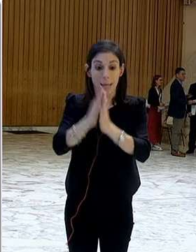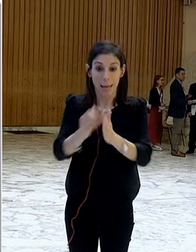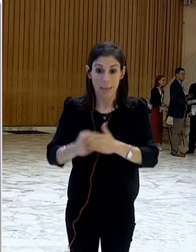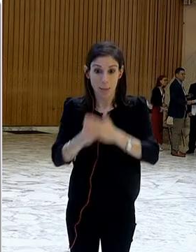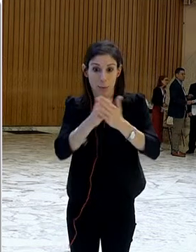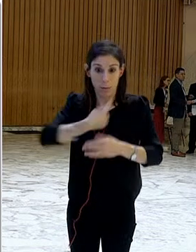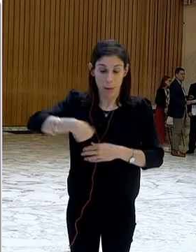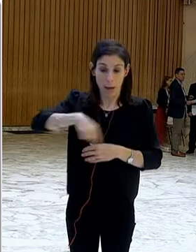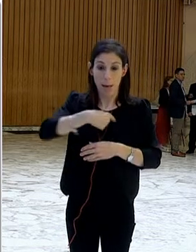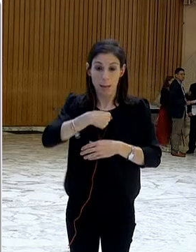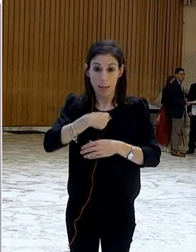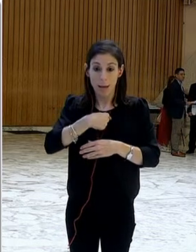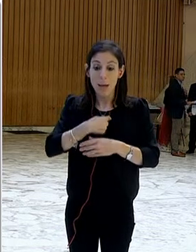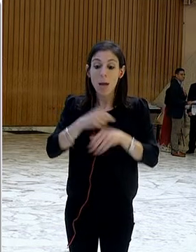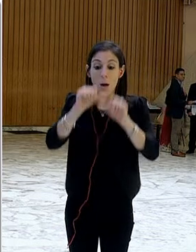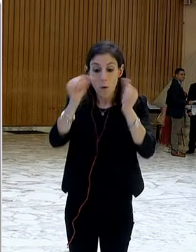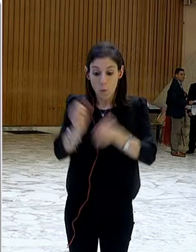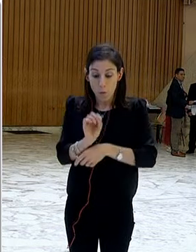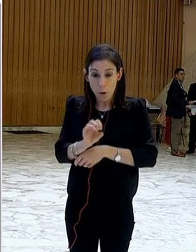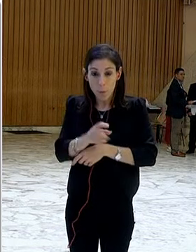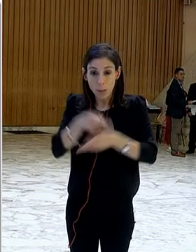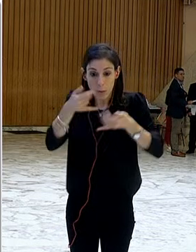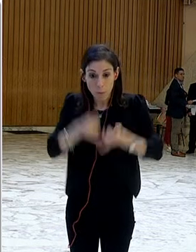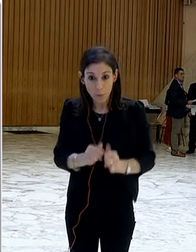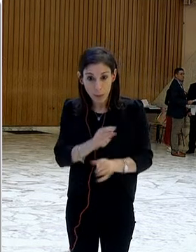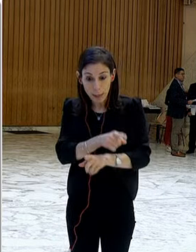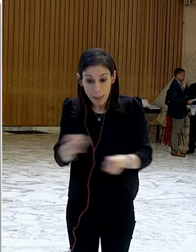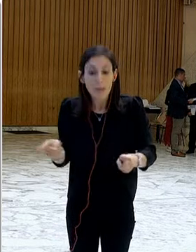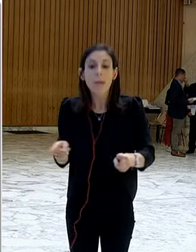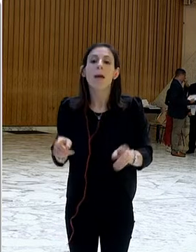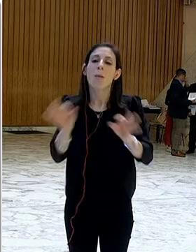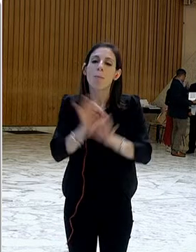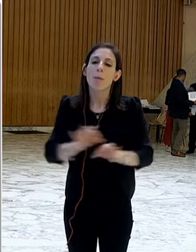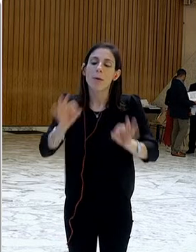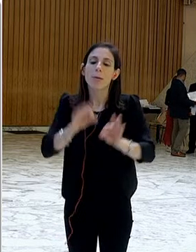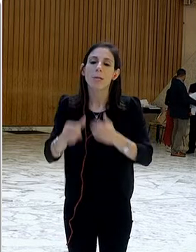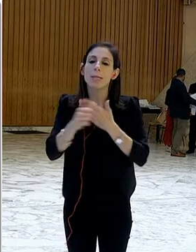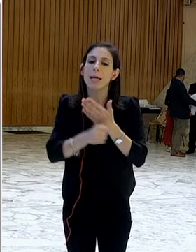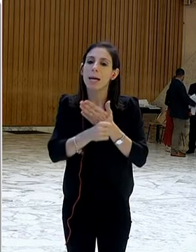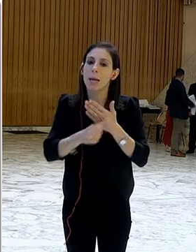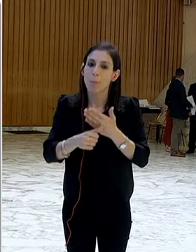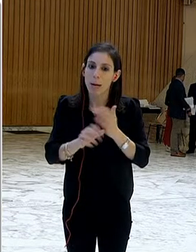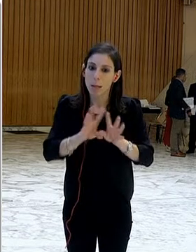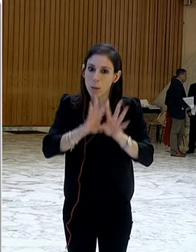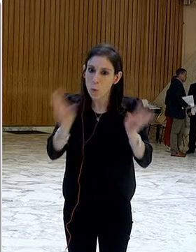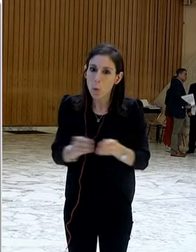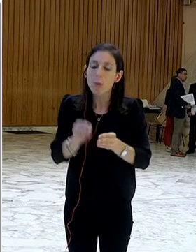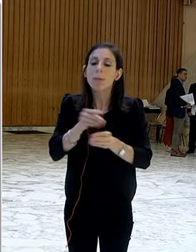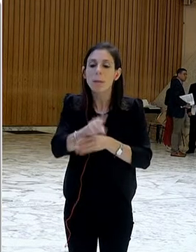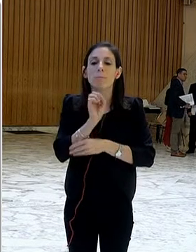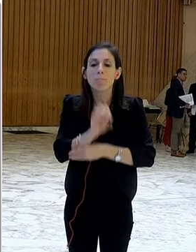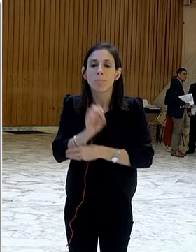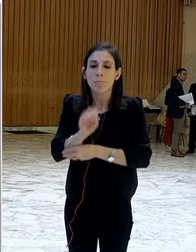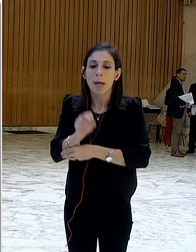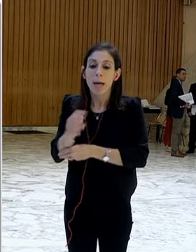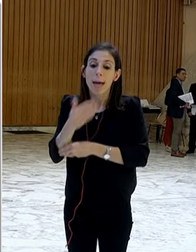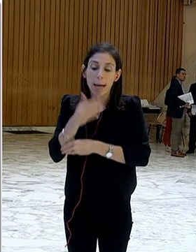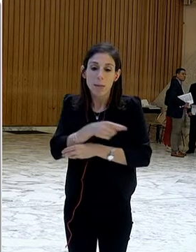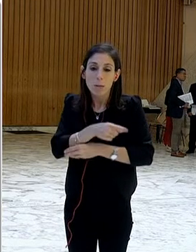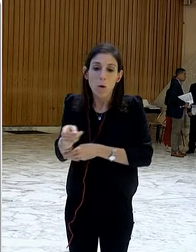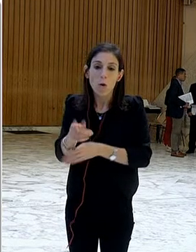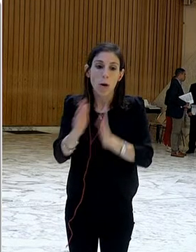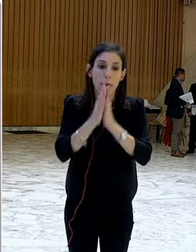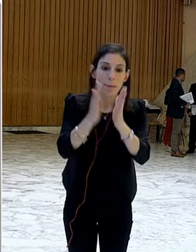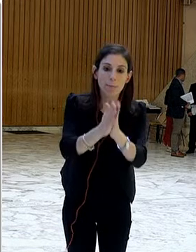de la préparation au sacrement, mais aussi dans leur participation aux activités de la communauté. Nous prions pour que ce